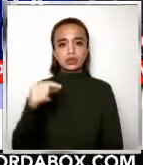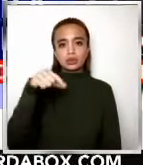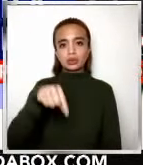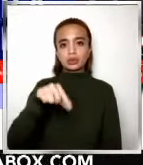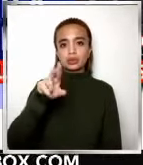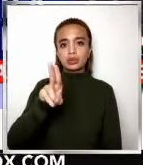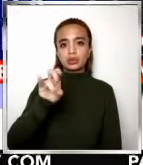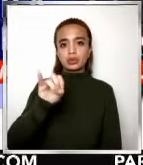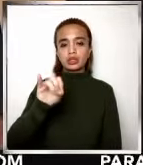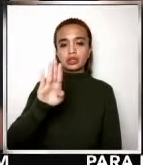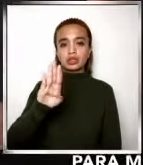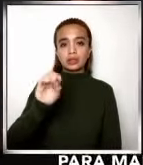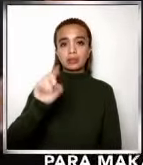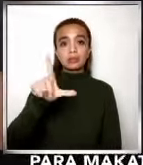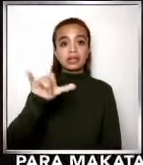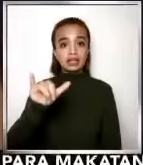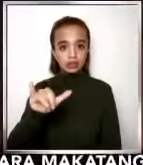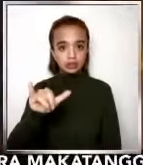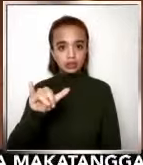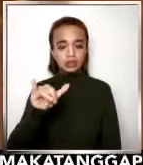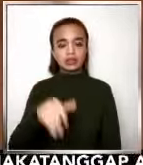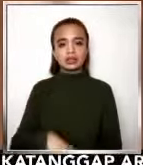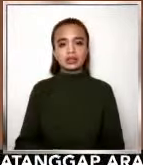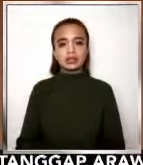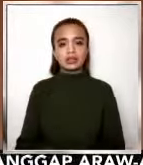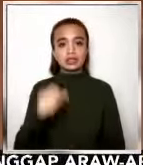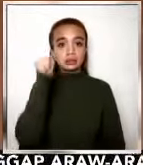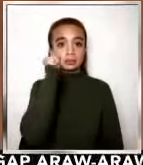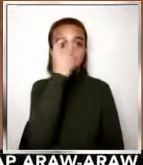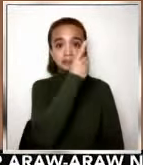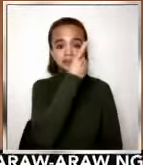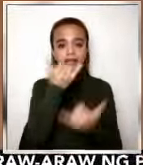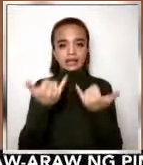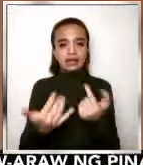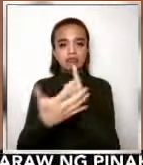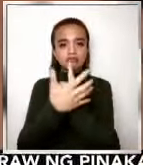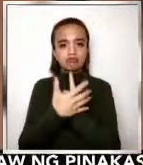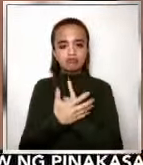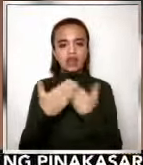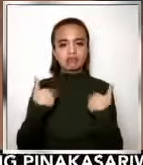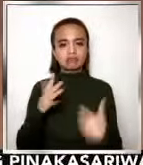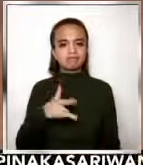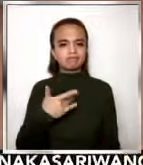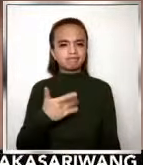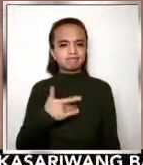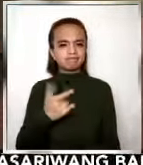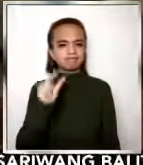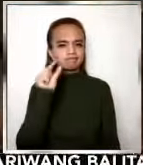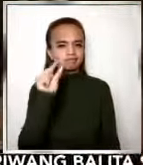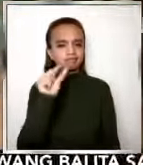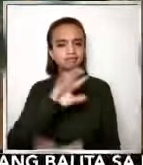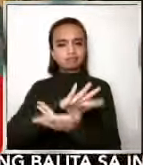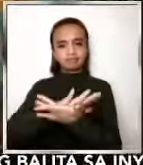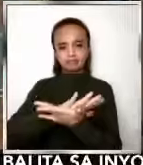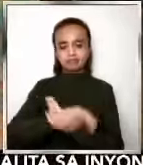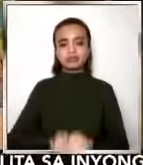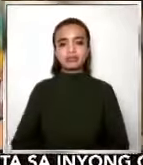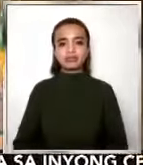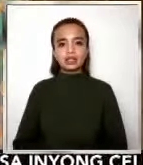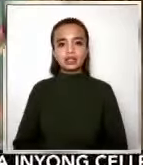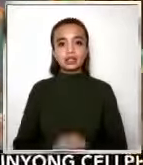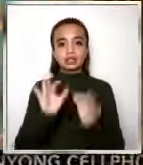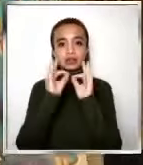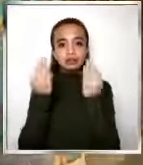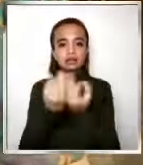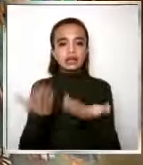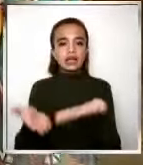matapos magpositibo sa COVID-19. May mild symptoms daw ang alkalde. Humingi rin ng privacy ang pamilya.